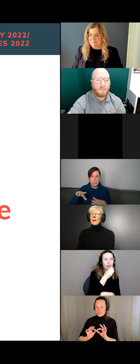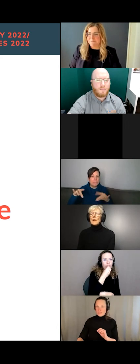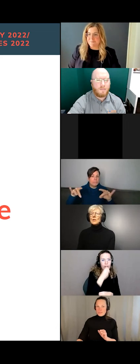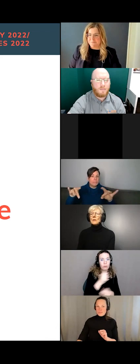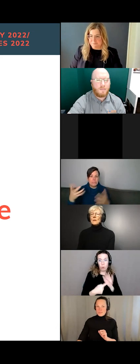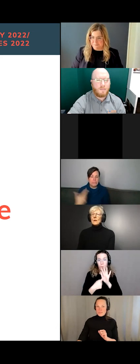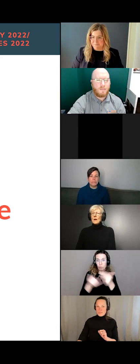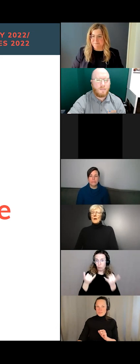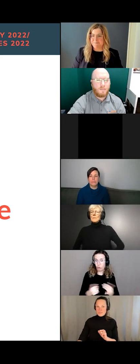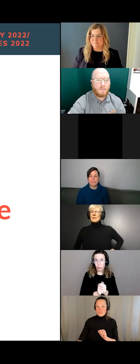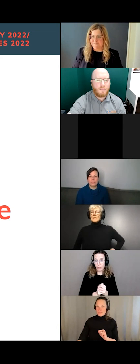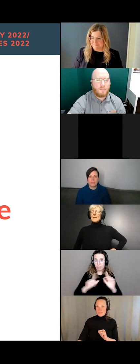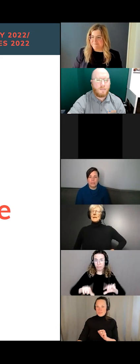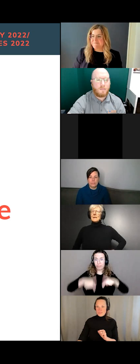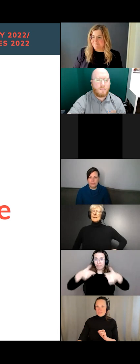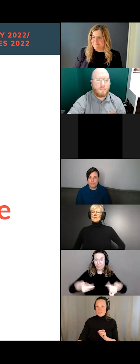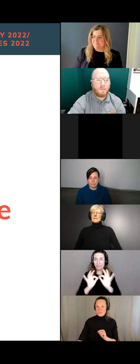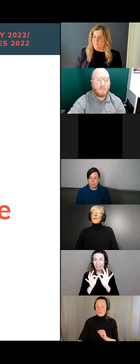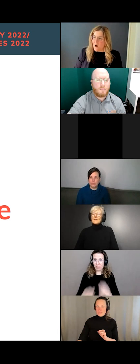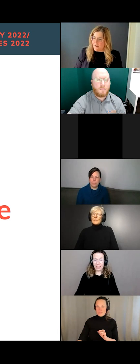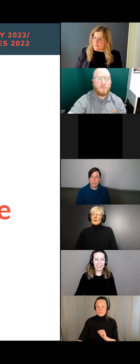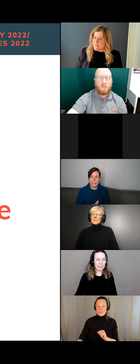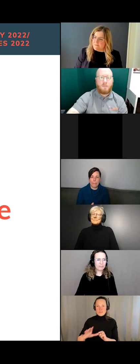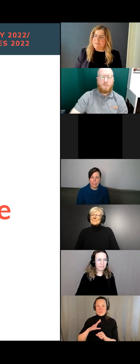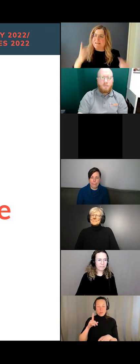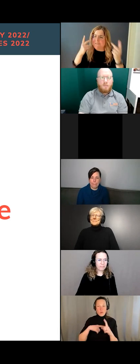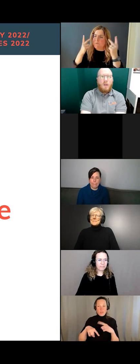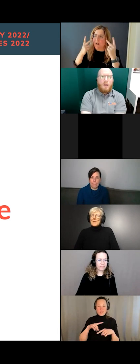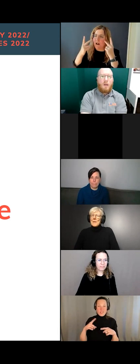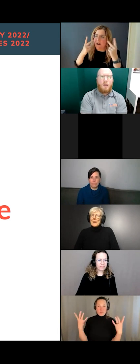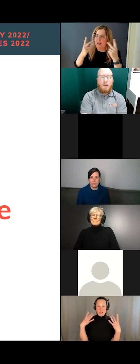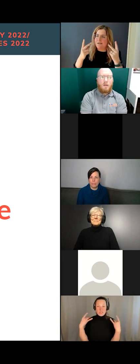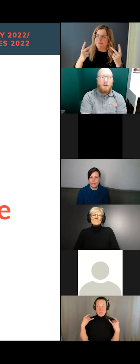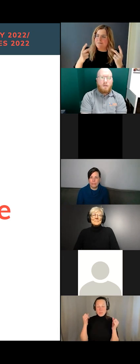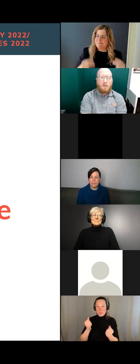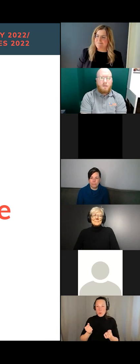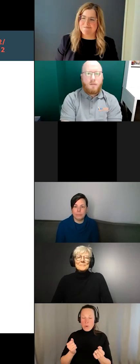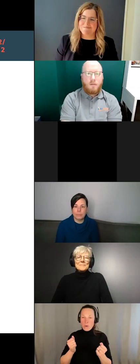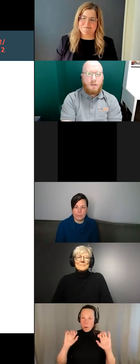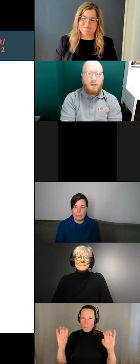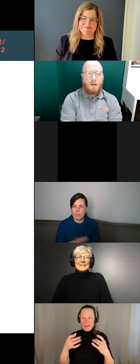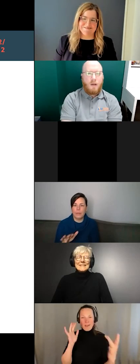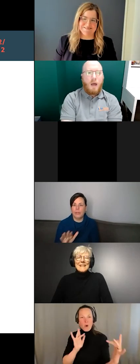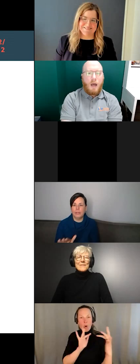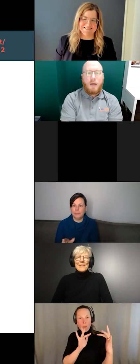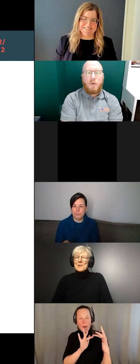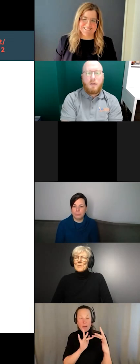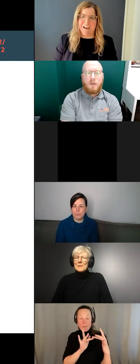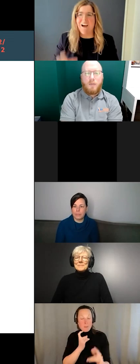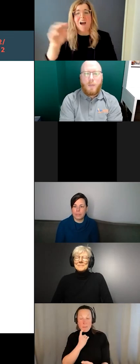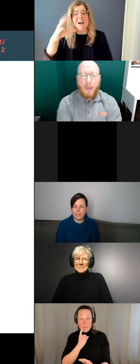Il y a des signes qui sont très simples qui peuvent aider à faire une connexion qui ne sont pas très difficiles.